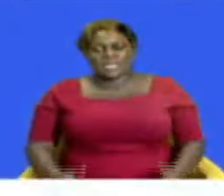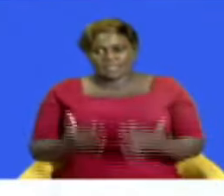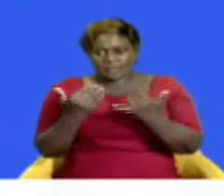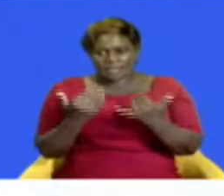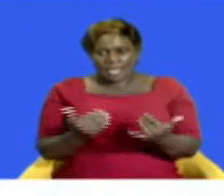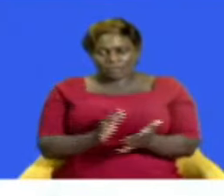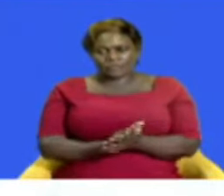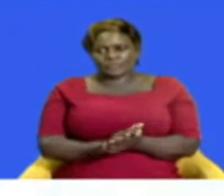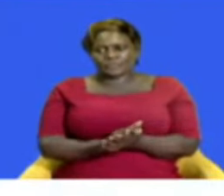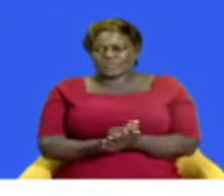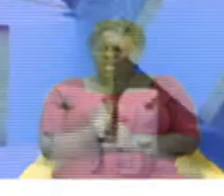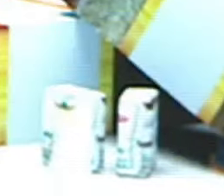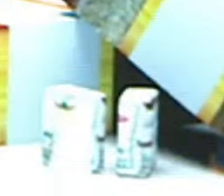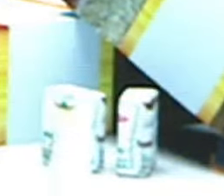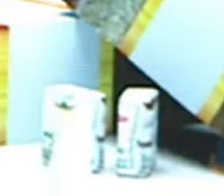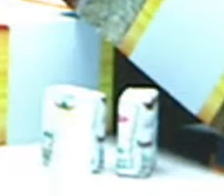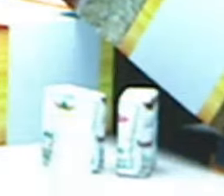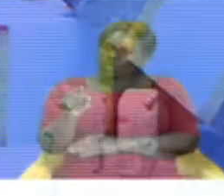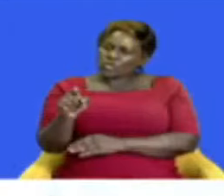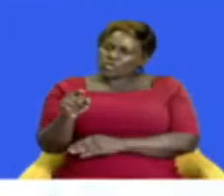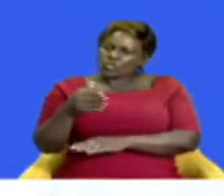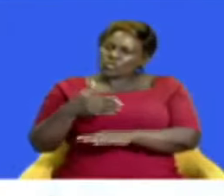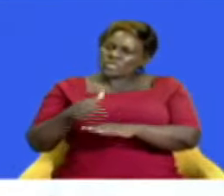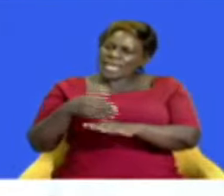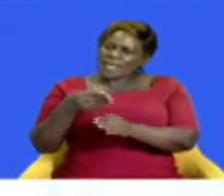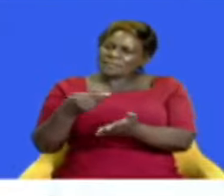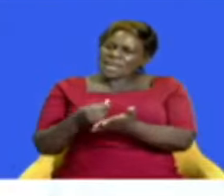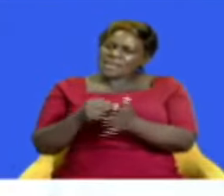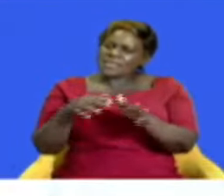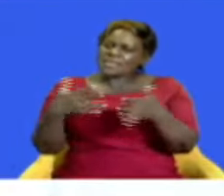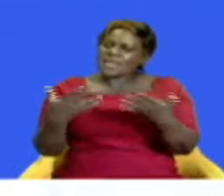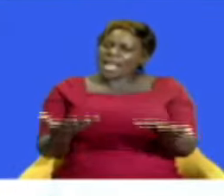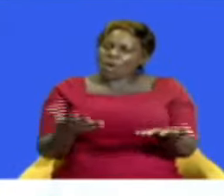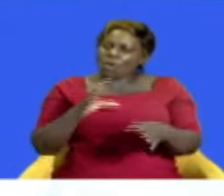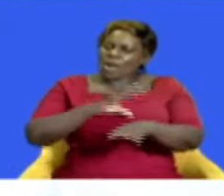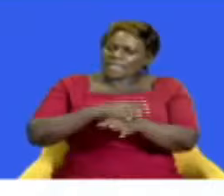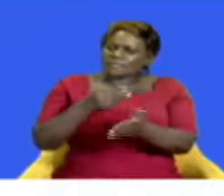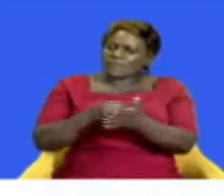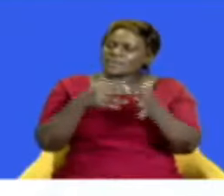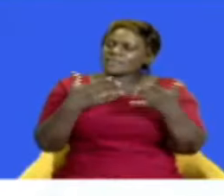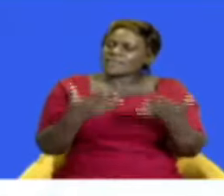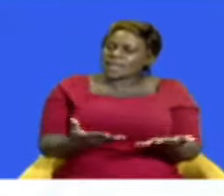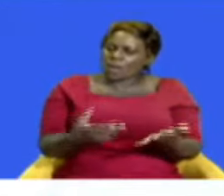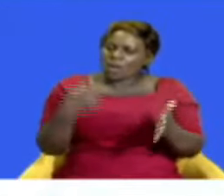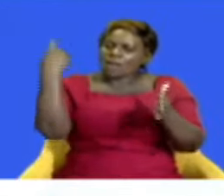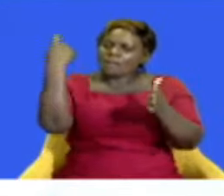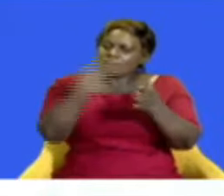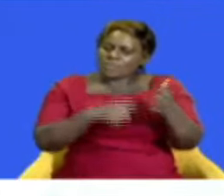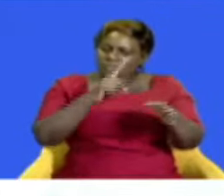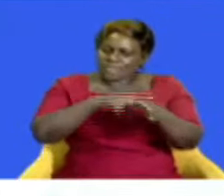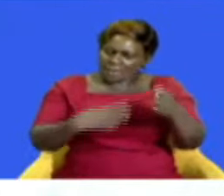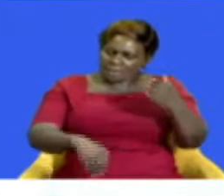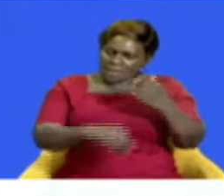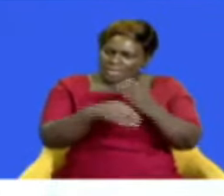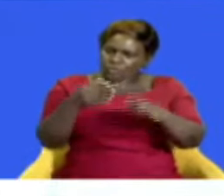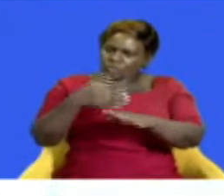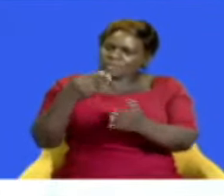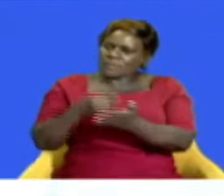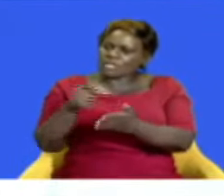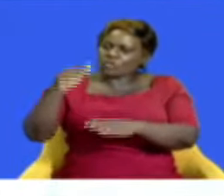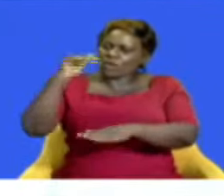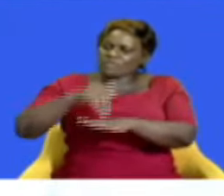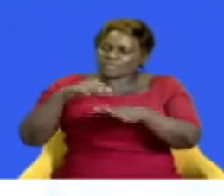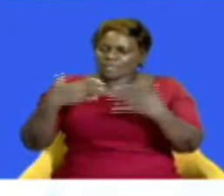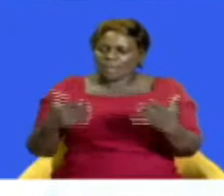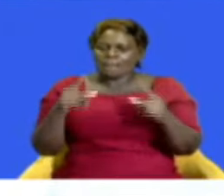Na mtazamaji, leo tumekuuliza wewe hutumia njia gani kutuma pesa au kupokea pesa, na ushuru utakaoongezwa kutuma pesa utakuathiri